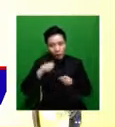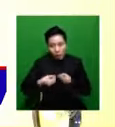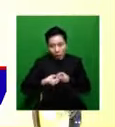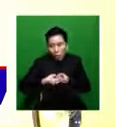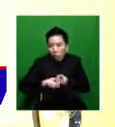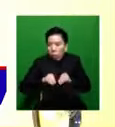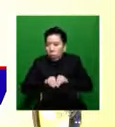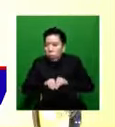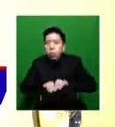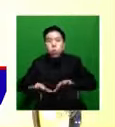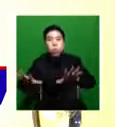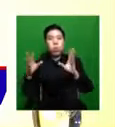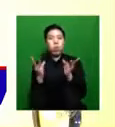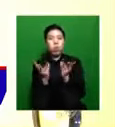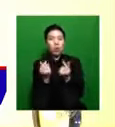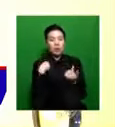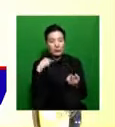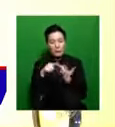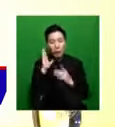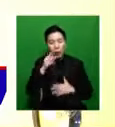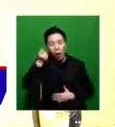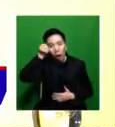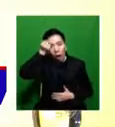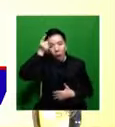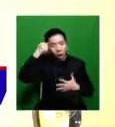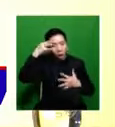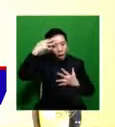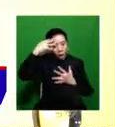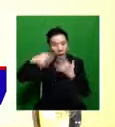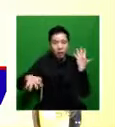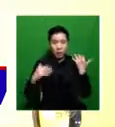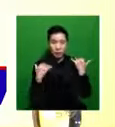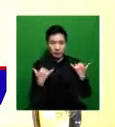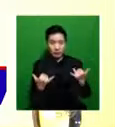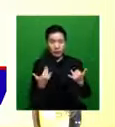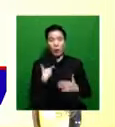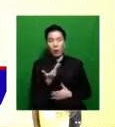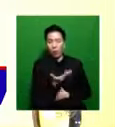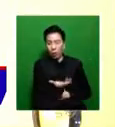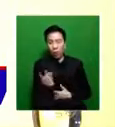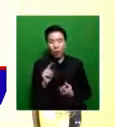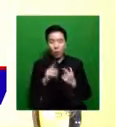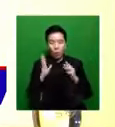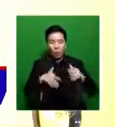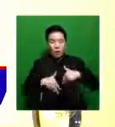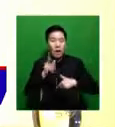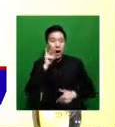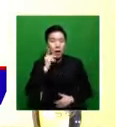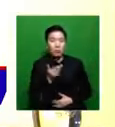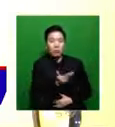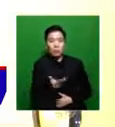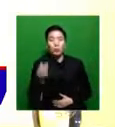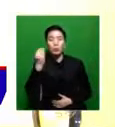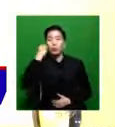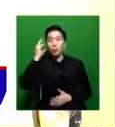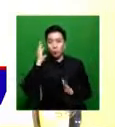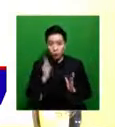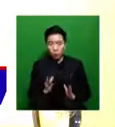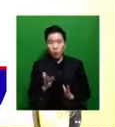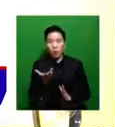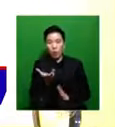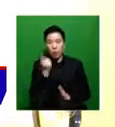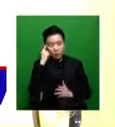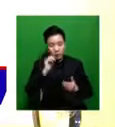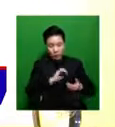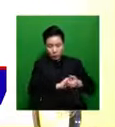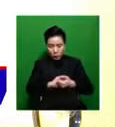ไปอย่างว่องไวแล้วทำให้เกิดความเข้าใจผิดในวงกว้างก็ขอความกรุณาพี่น้องสื่อมวลชนทุกท่านนะคะขอ